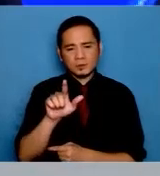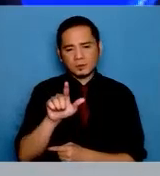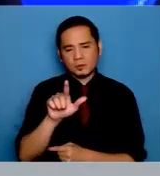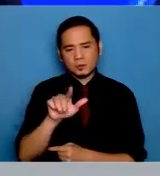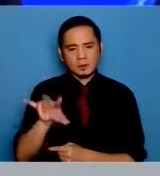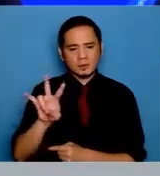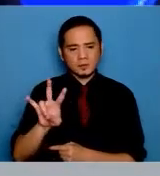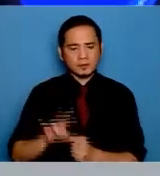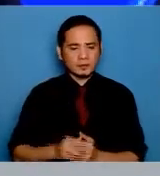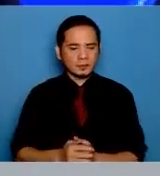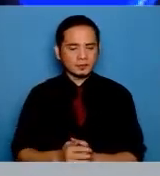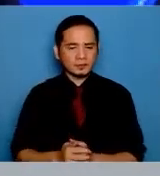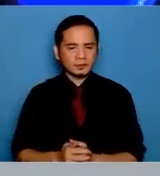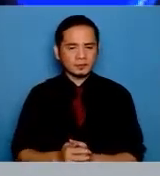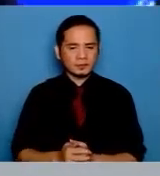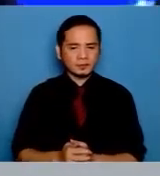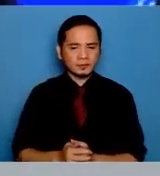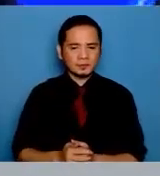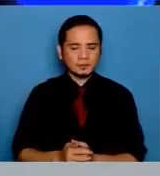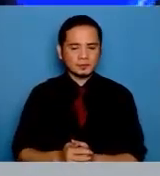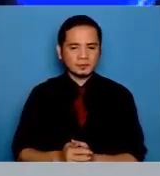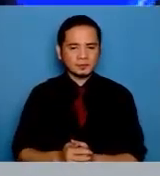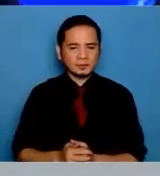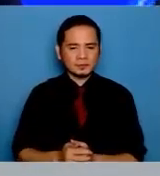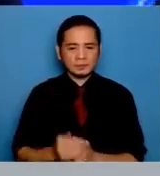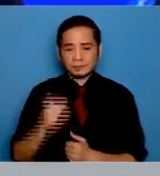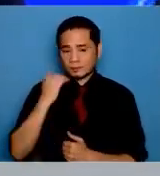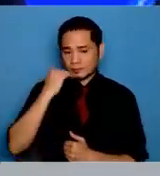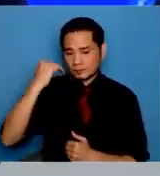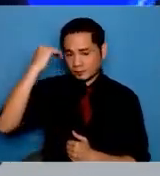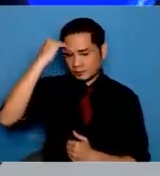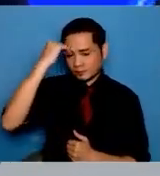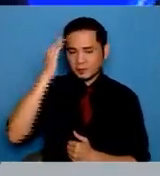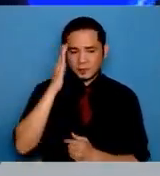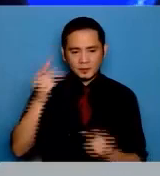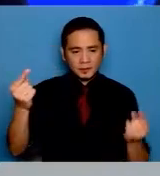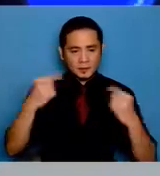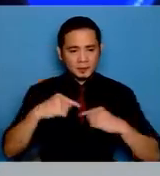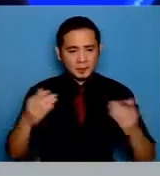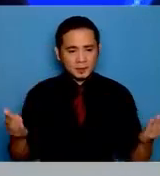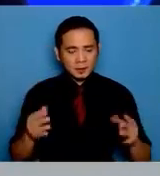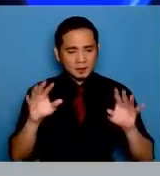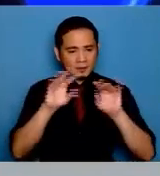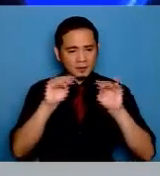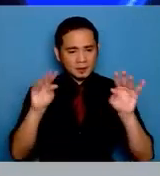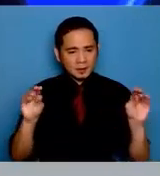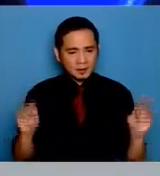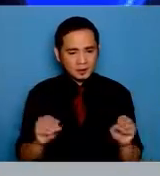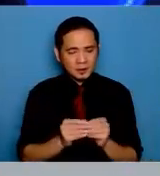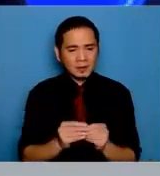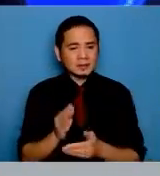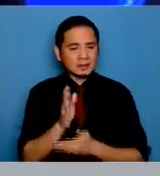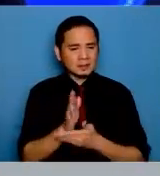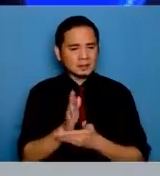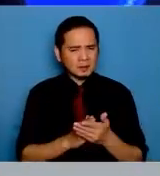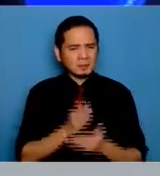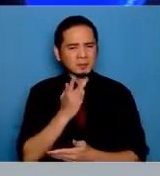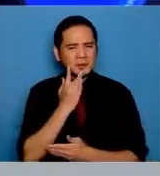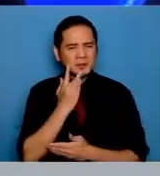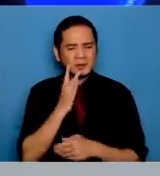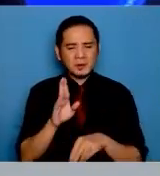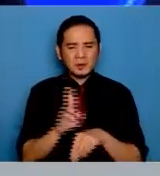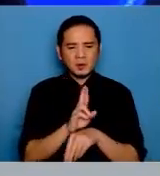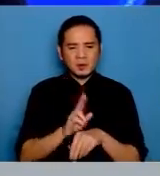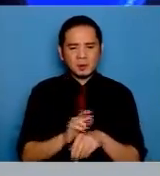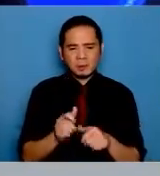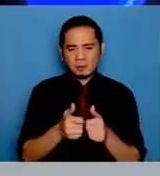Dahil busy din ang ilang ninong at ninang ngayong magpapasko, may iba na digital o sa pamamagitan na lang ng